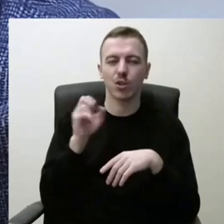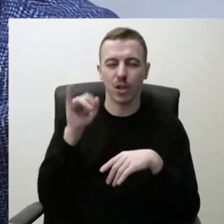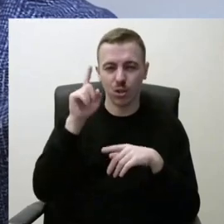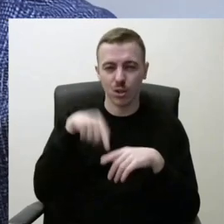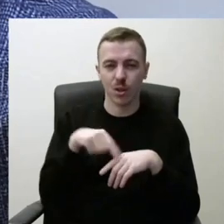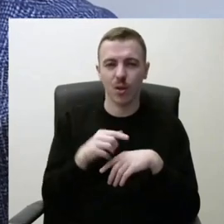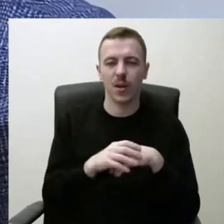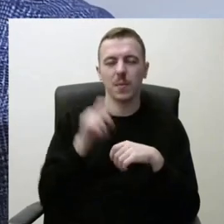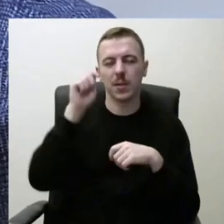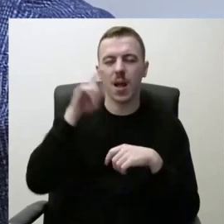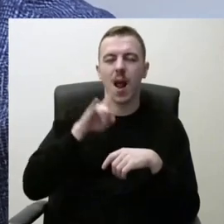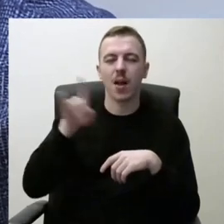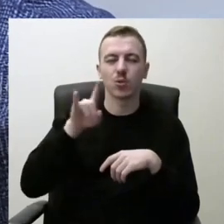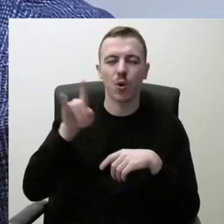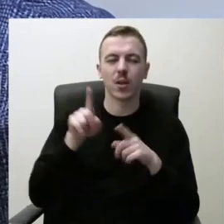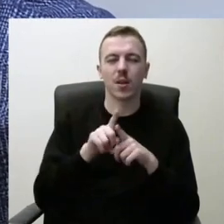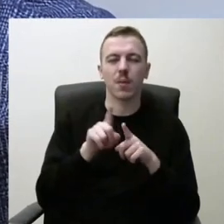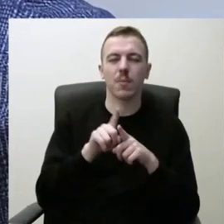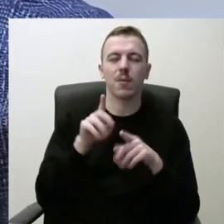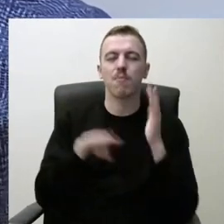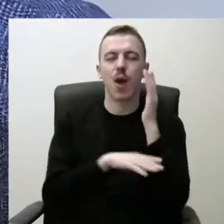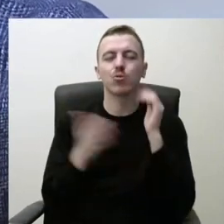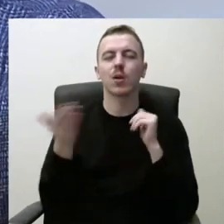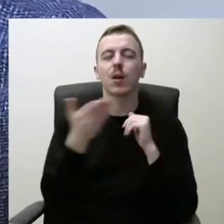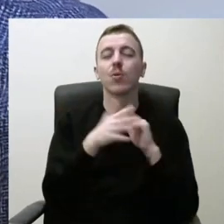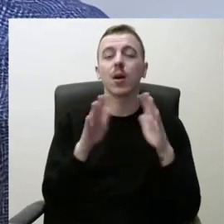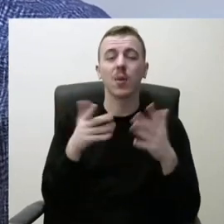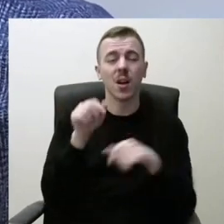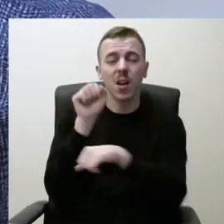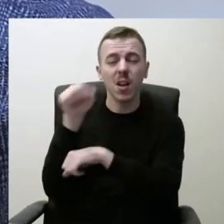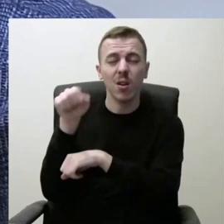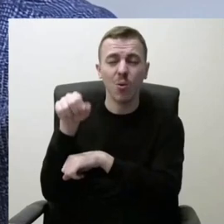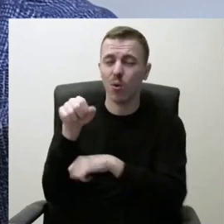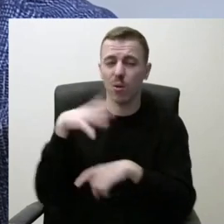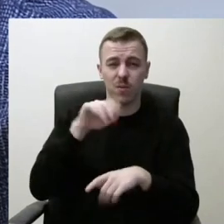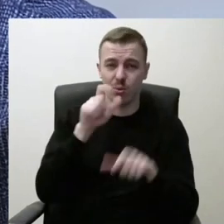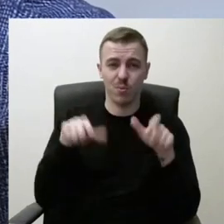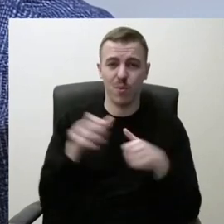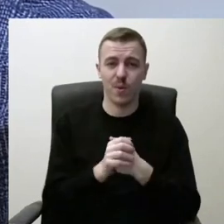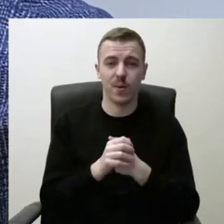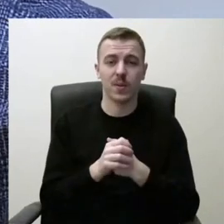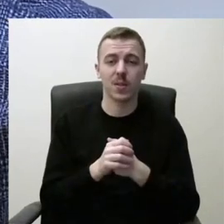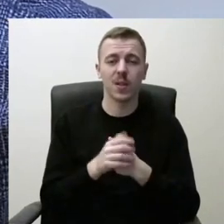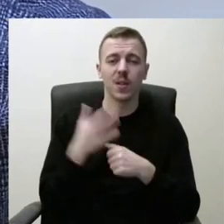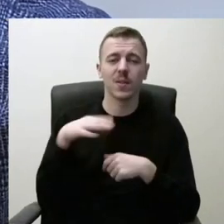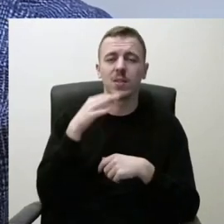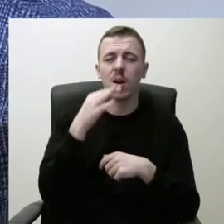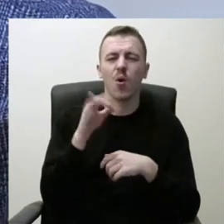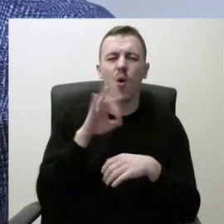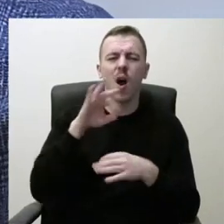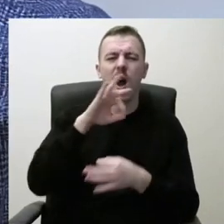pasižiūrėkime į Aleksotą, pasižiūrėkime į medžių kirtimą. Visiškas ignoravimas. Čia kolegos susiemė ne apie